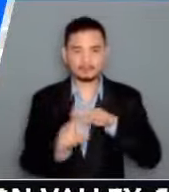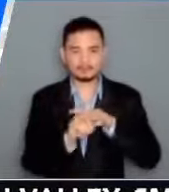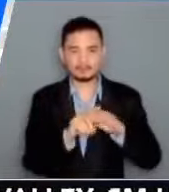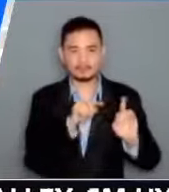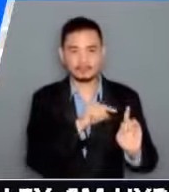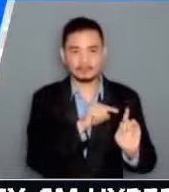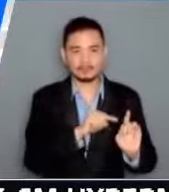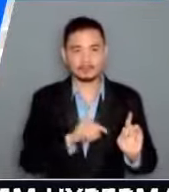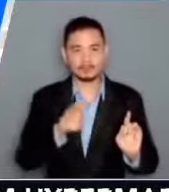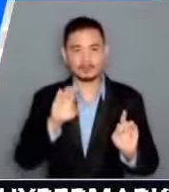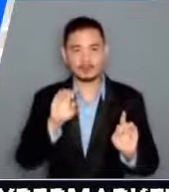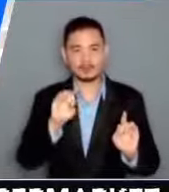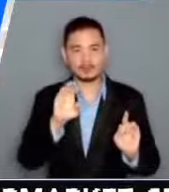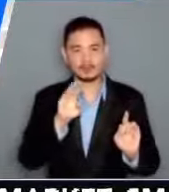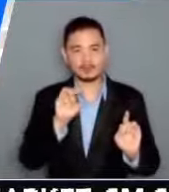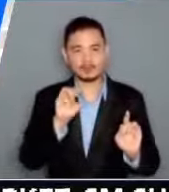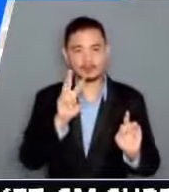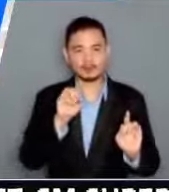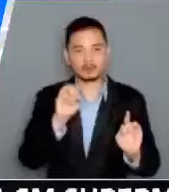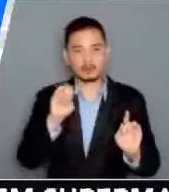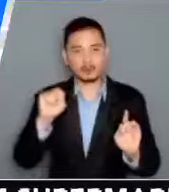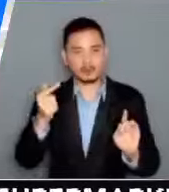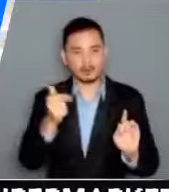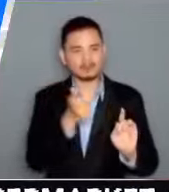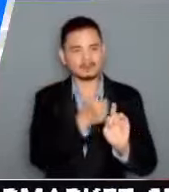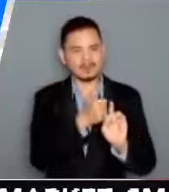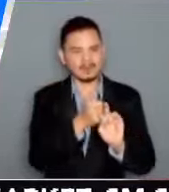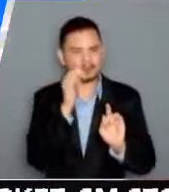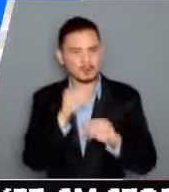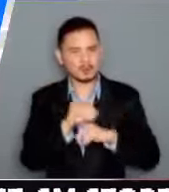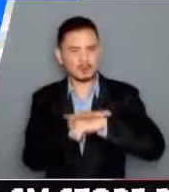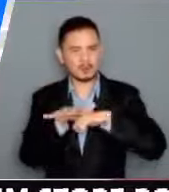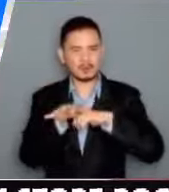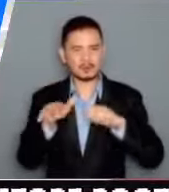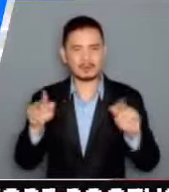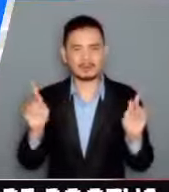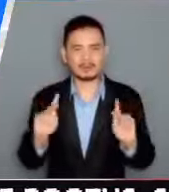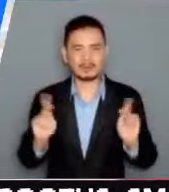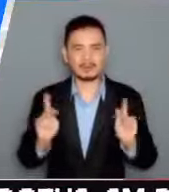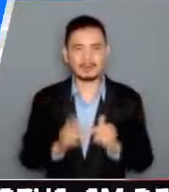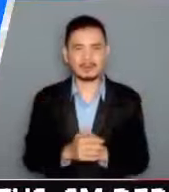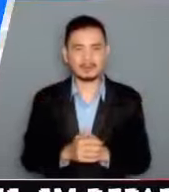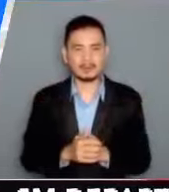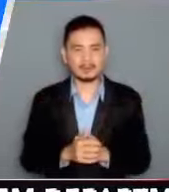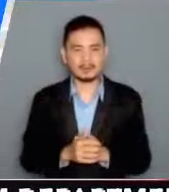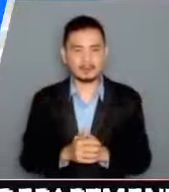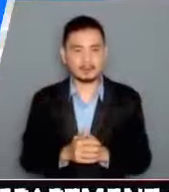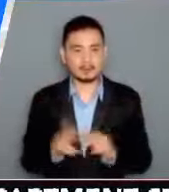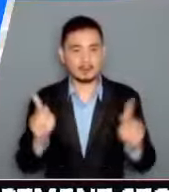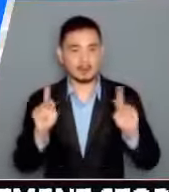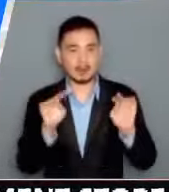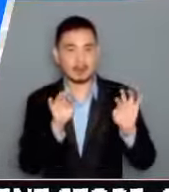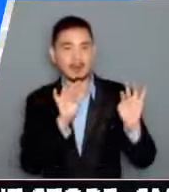Woo-sok para magpakilig. Kagabi, dagsa ang fans na nag-abang sa kanya sa pagdating niya rito sa bansa. Wow. Yan ang unang chika ni